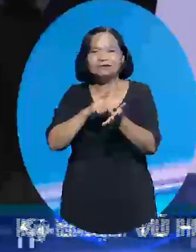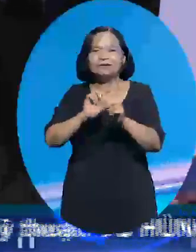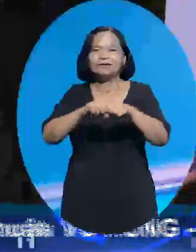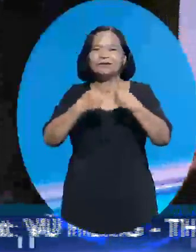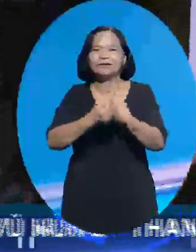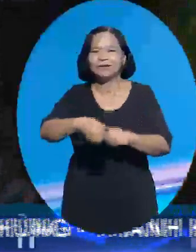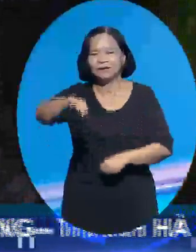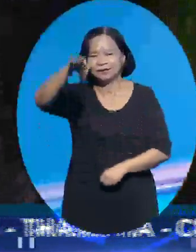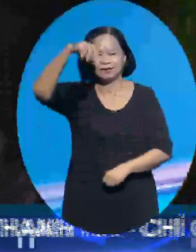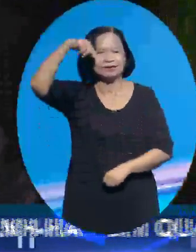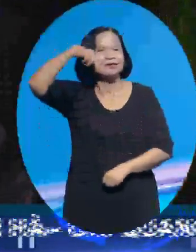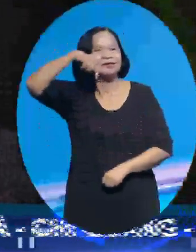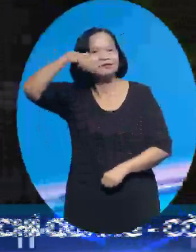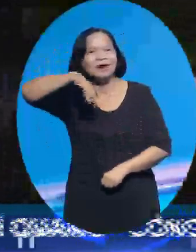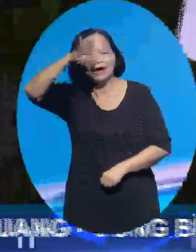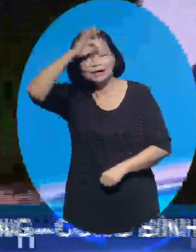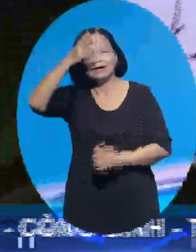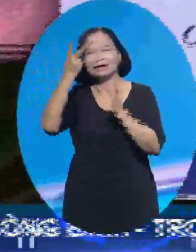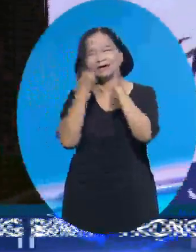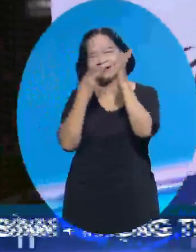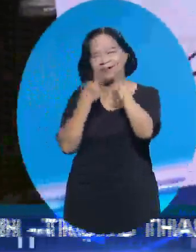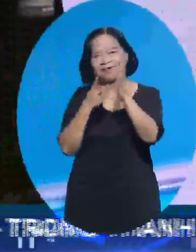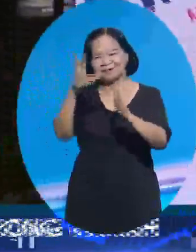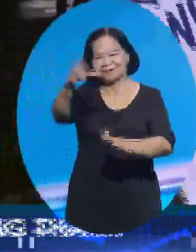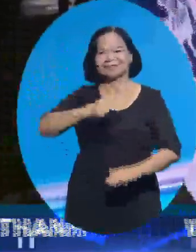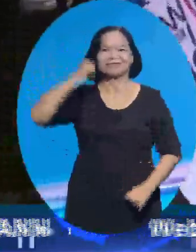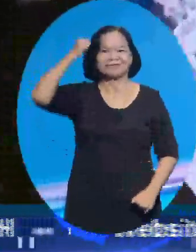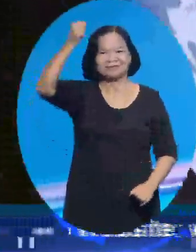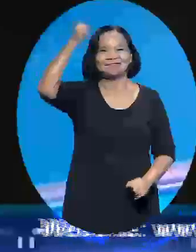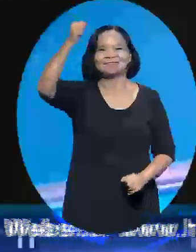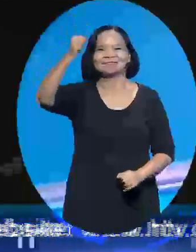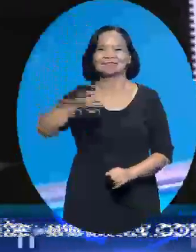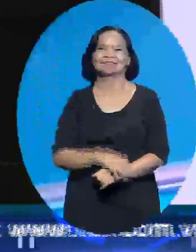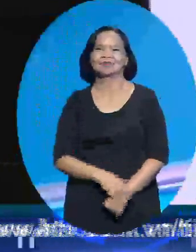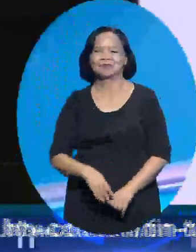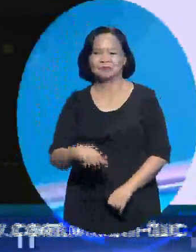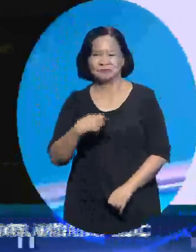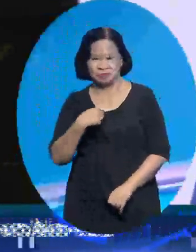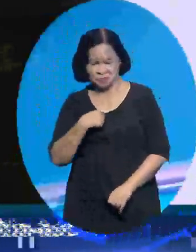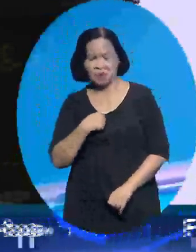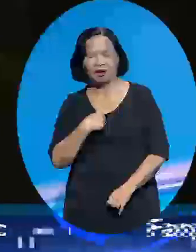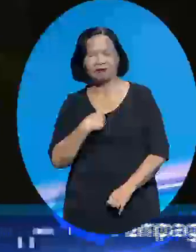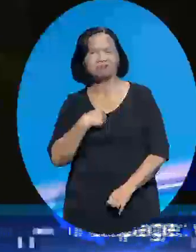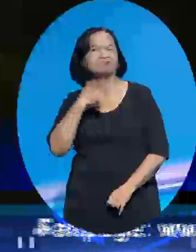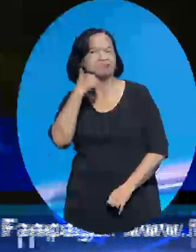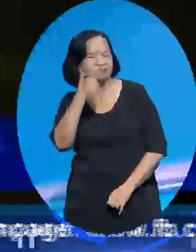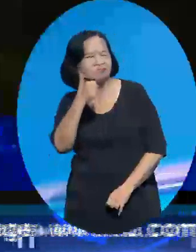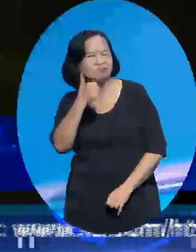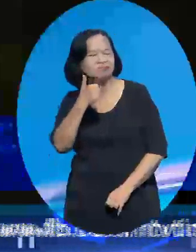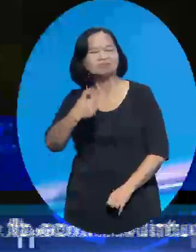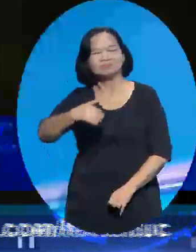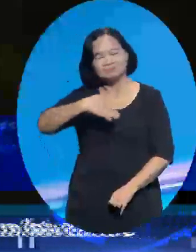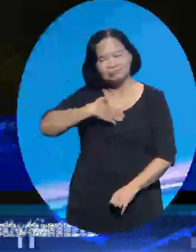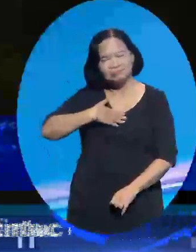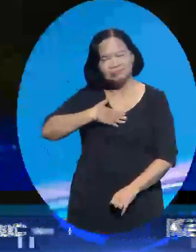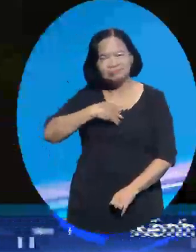đô Tokyo, Nhật Bản. Đây là lần thứ hai anh giành chiến thắng trong sự kiện này. Tôi đang tận hưởng giây phút quý giá nhất trong cuộc đời của mình,